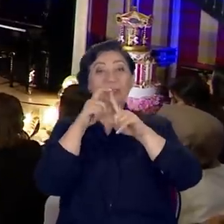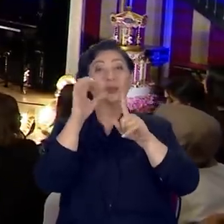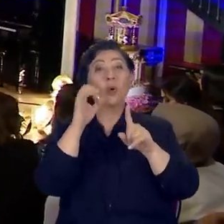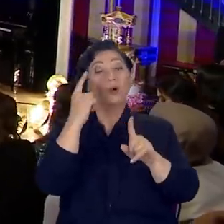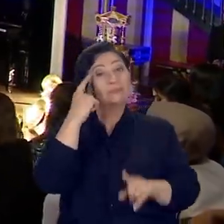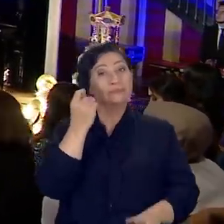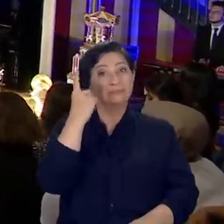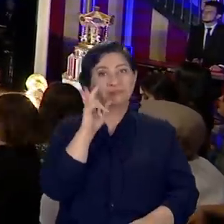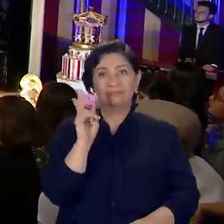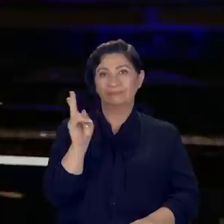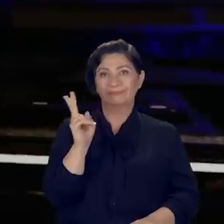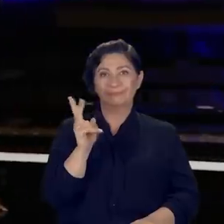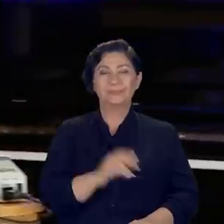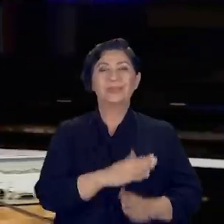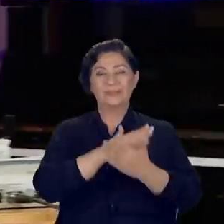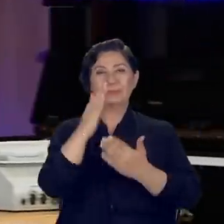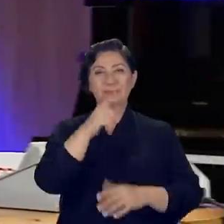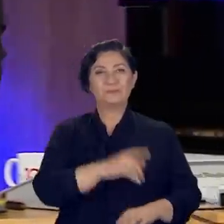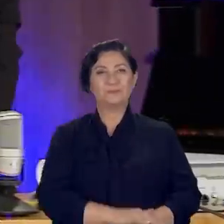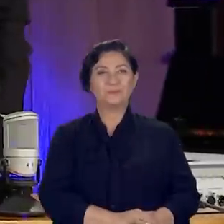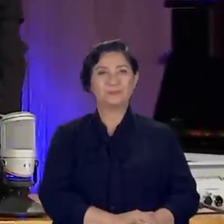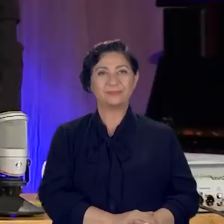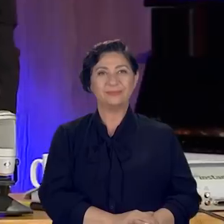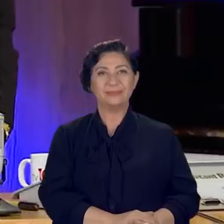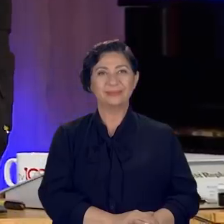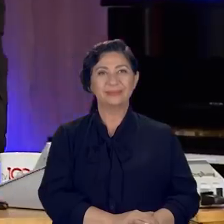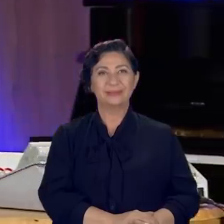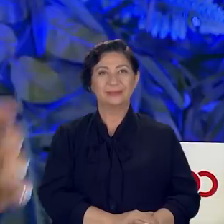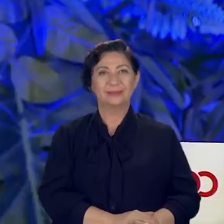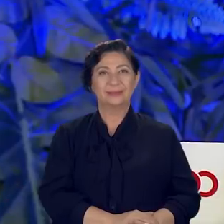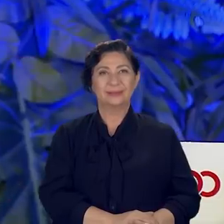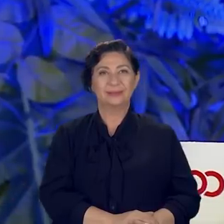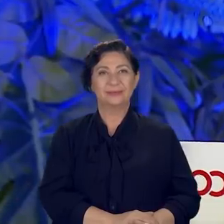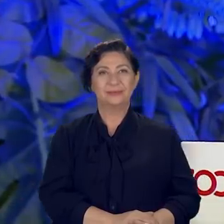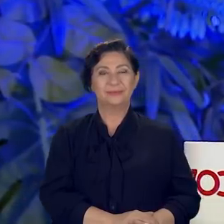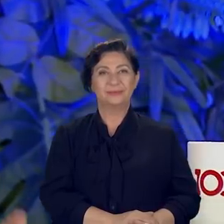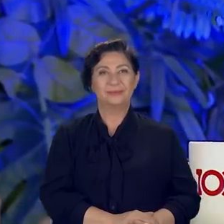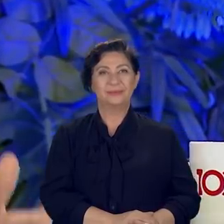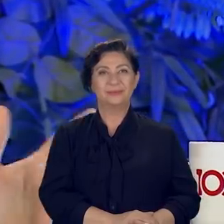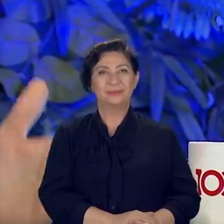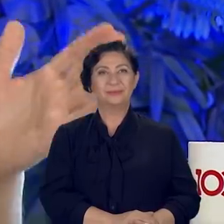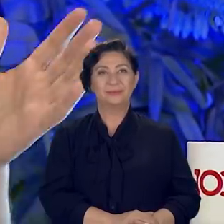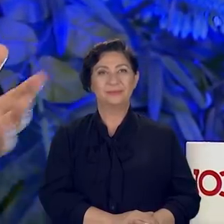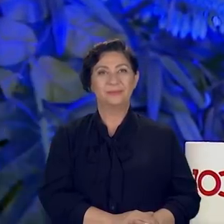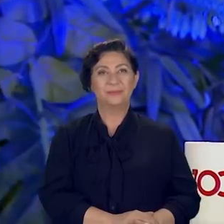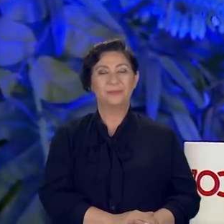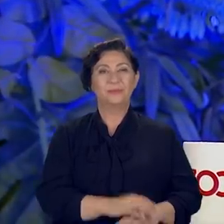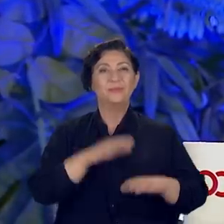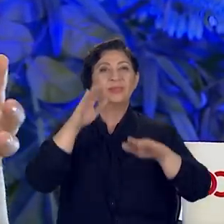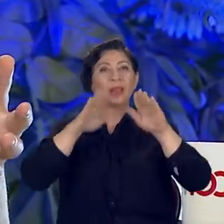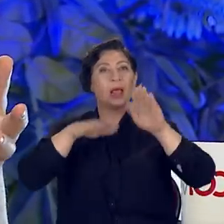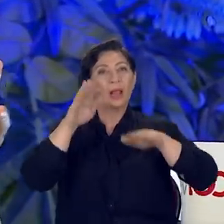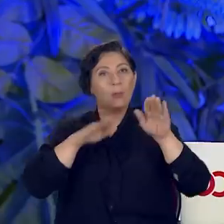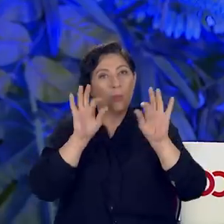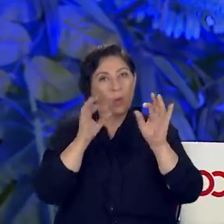zaten yaratıcısı bu olayın. Ben onun devam. Viral şeyini sevdim ama yani bir gidiyorsun. Yani reklam duyurusu da